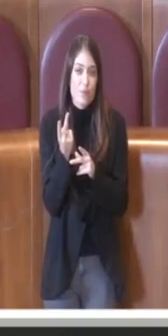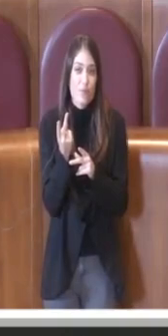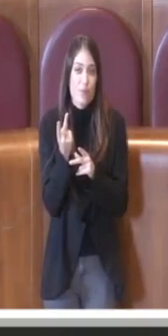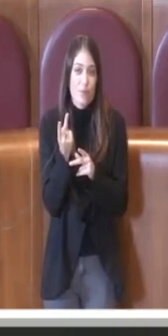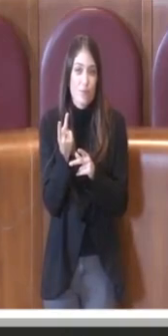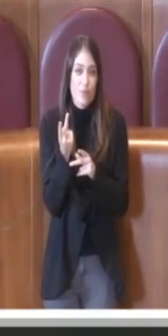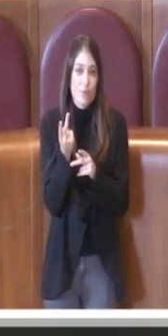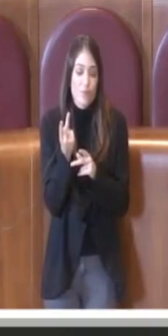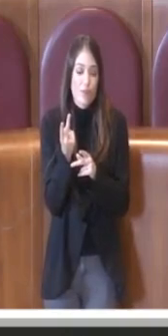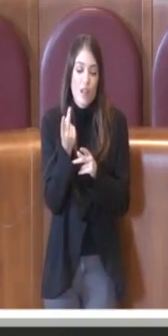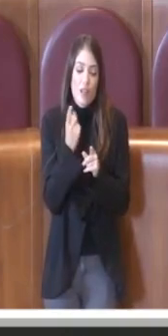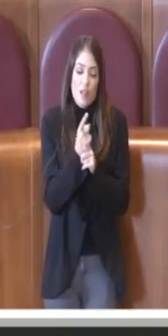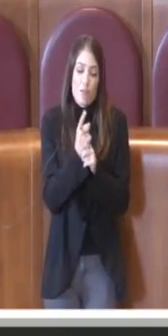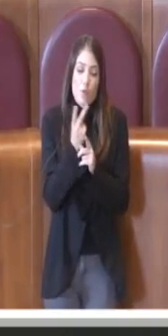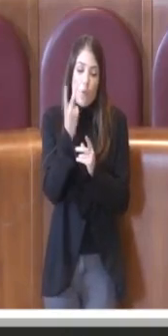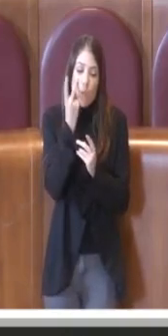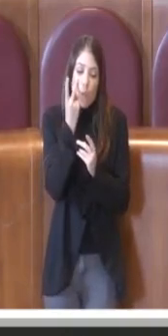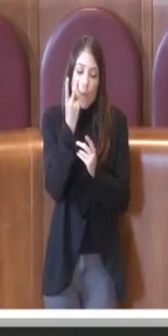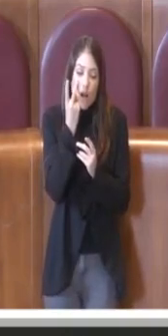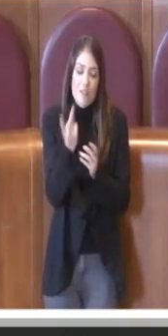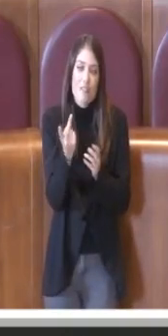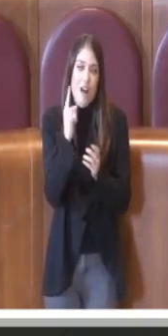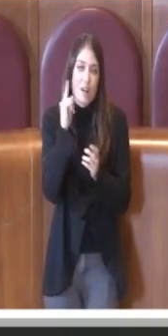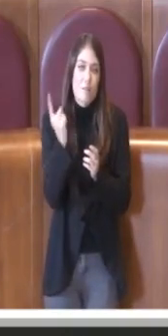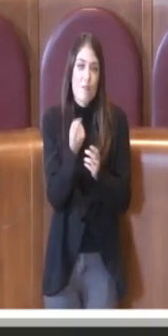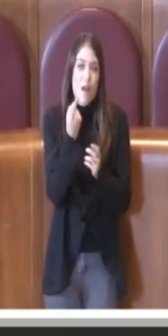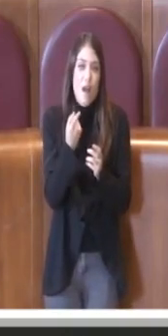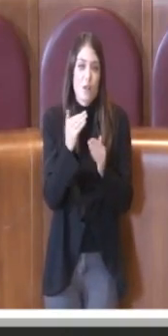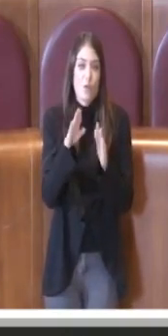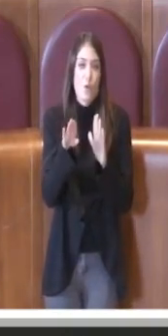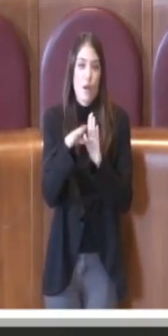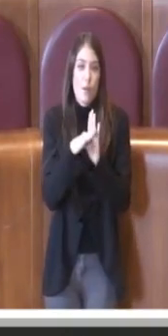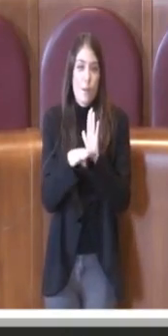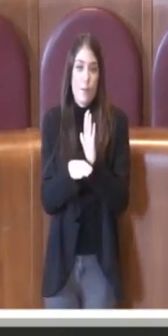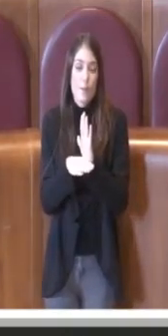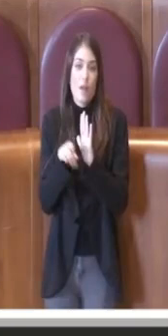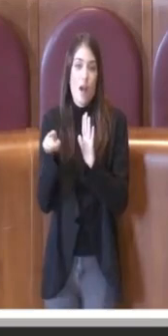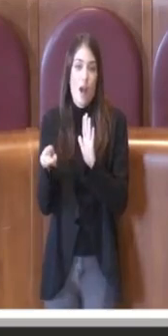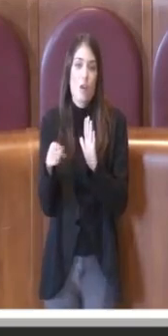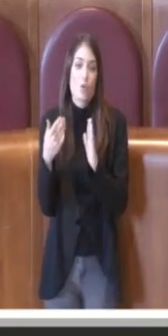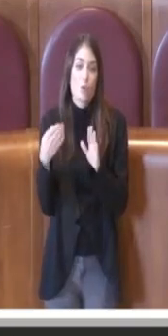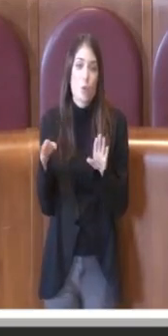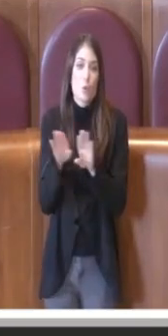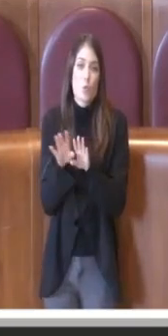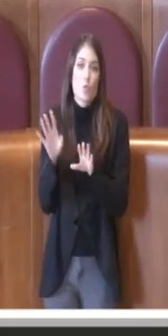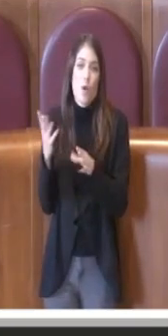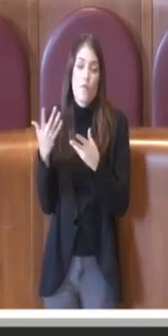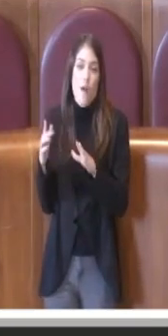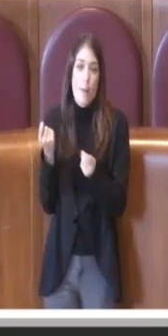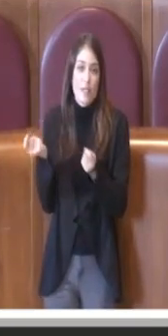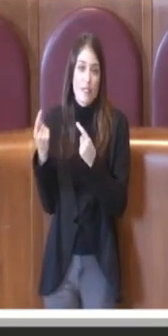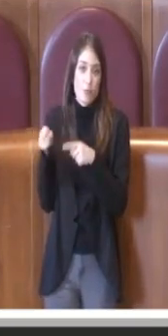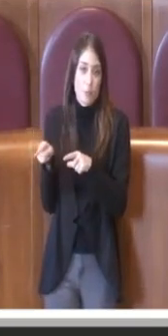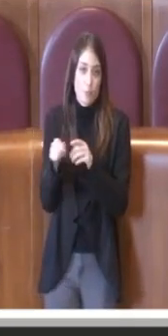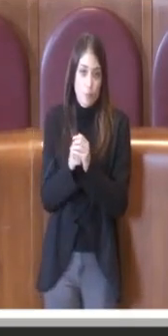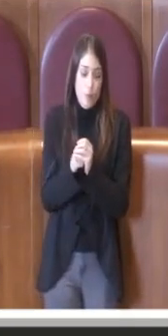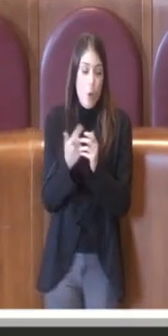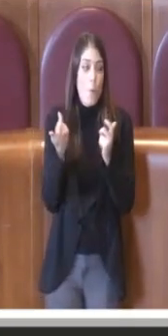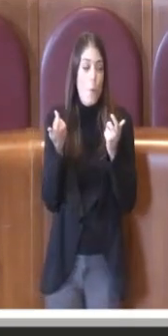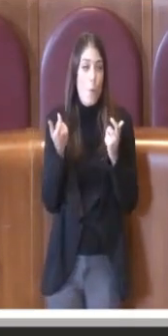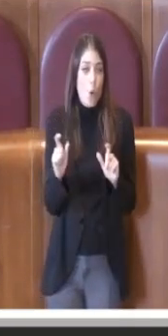occhio benevolo il piano di chiusura dei campi rom fatto da questa amministrazione,